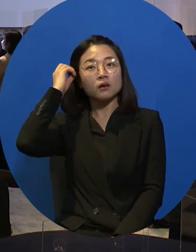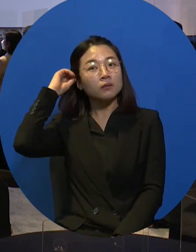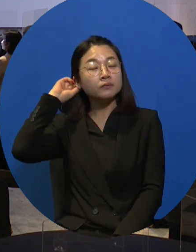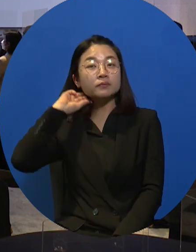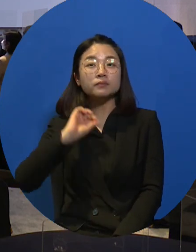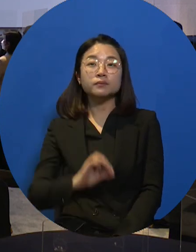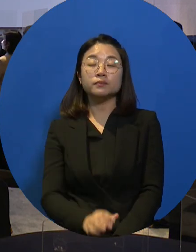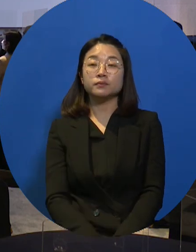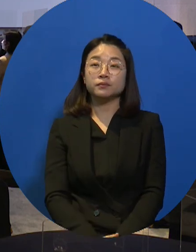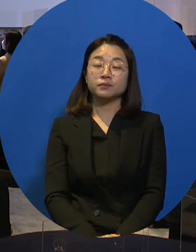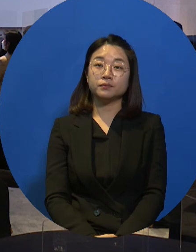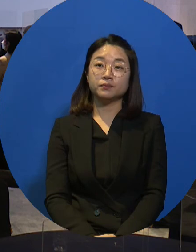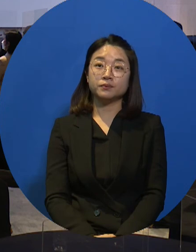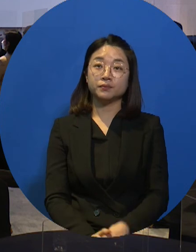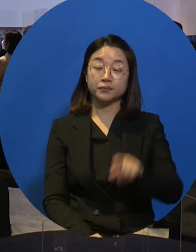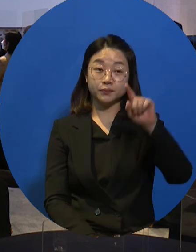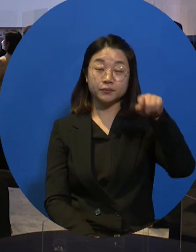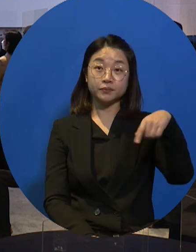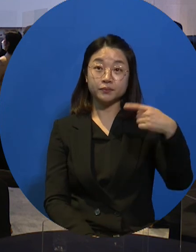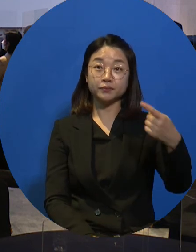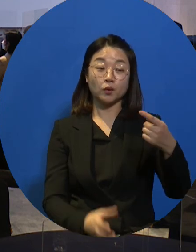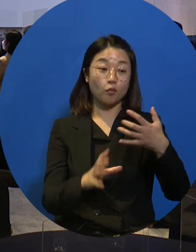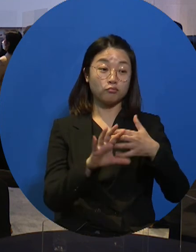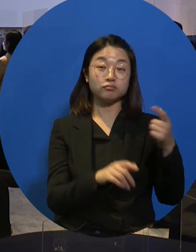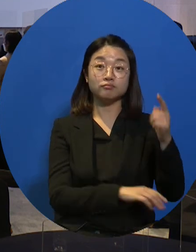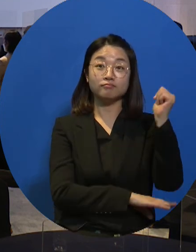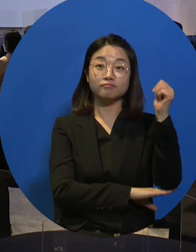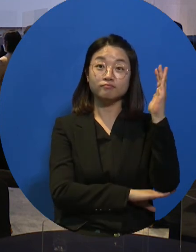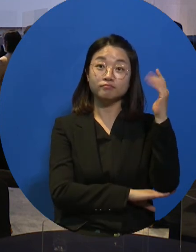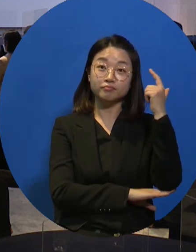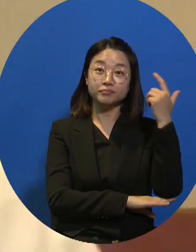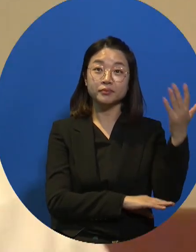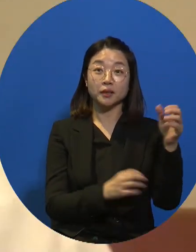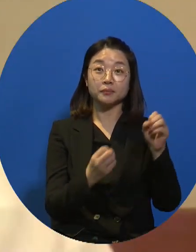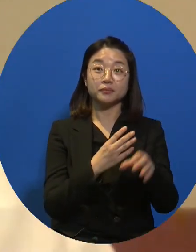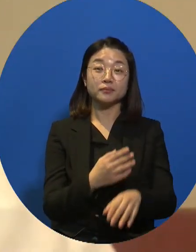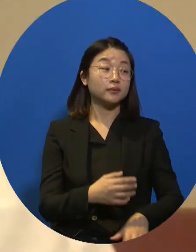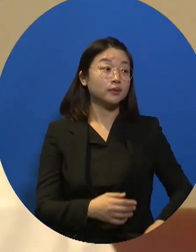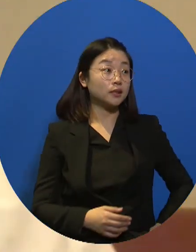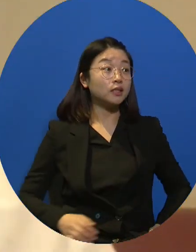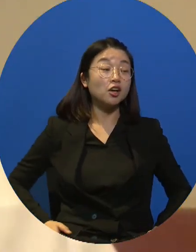네, 이어서 스티븐 앨런 답변을 부탁드립니다.